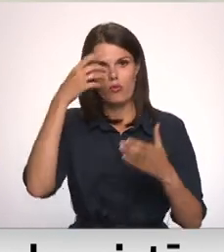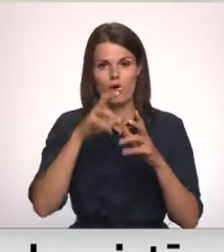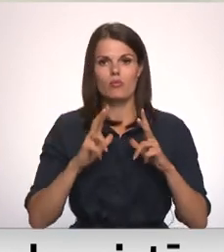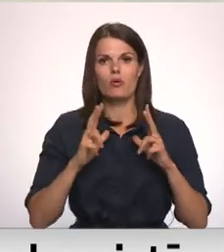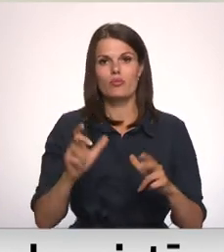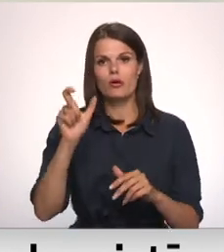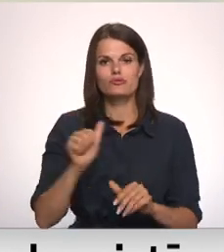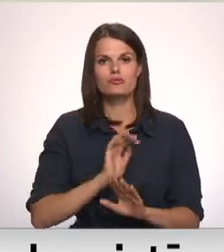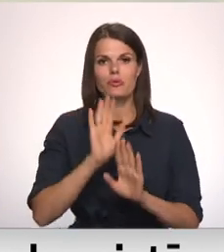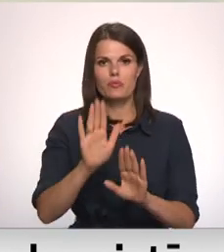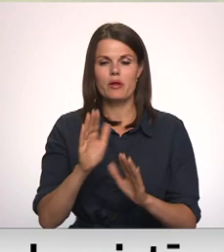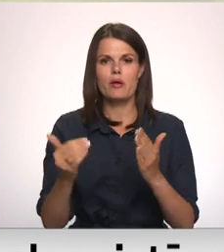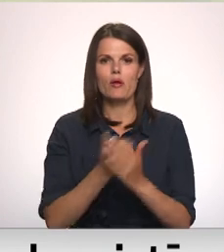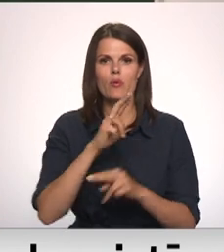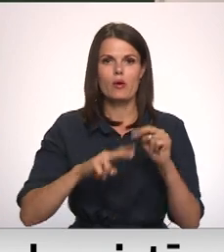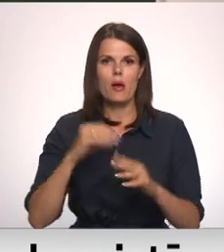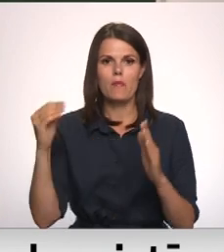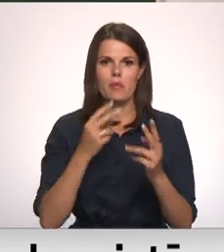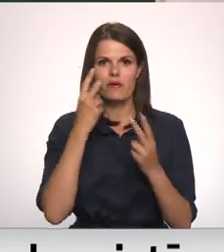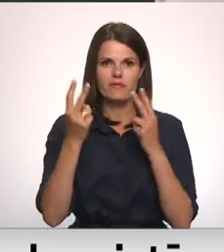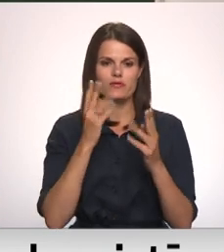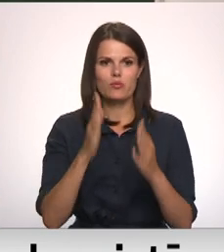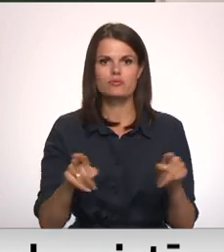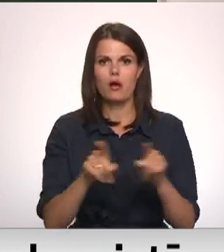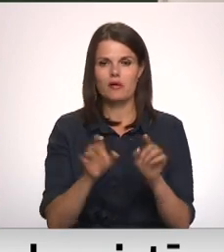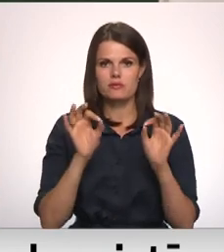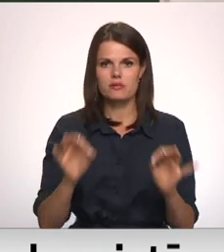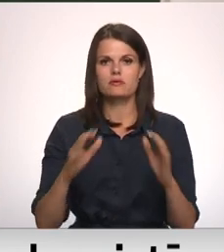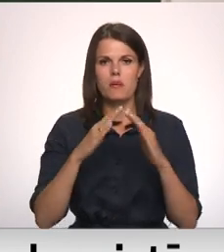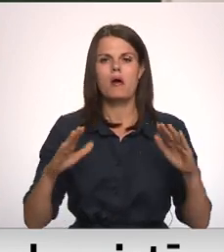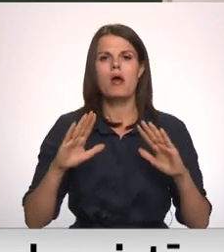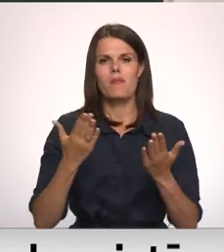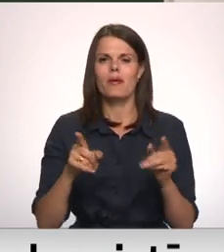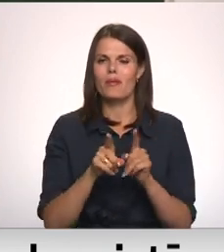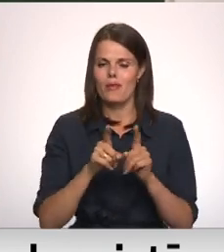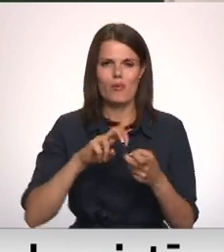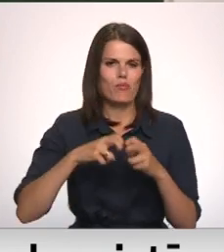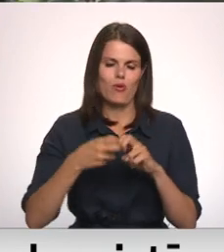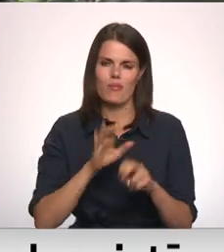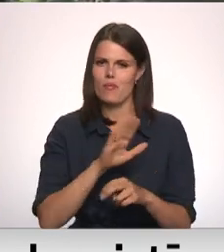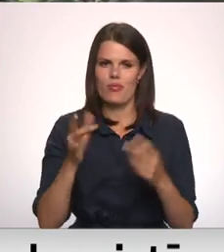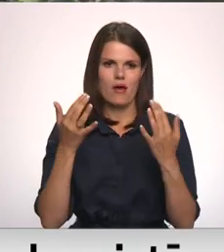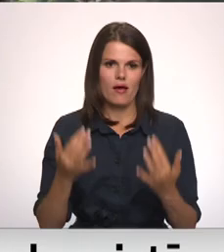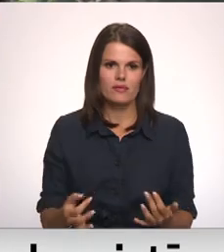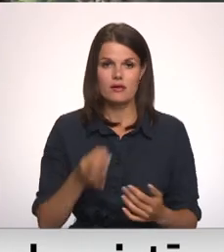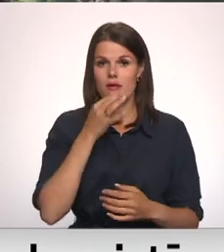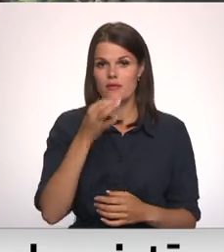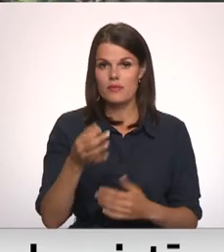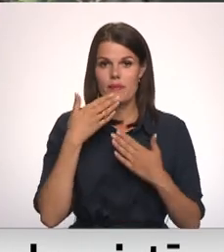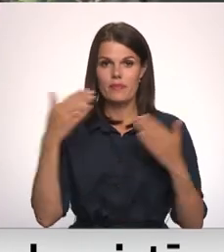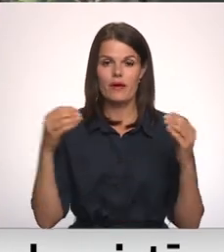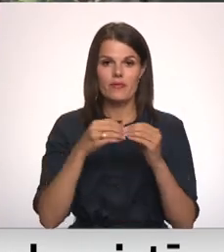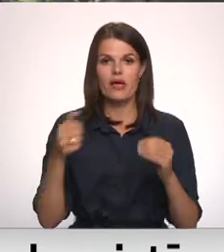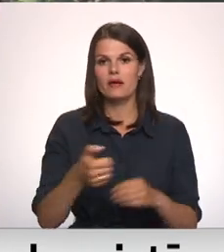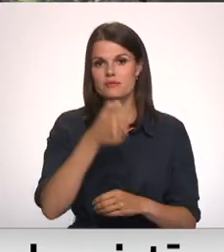jaunā piebūve vizuāli neatšķiršoties no īstas sēkas, bet piekrīt, ka tā problēmas neatrisinās. Pēdējos